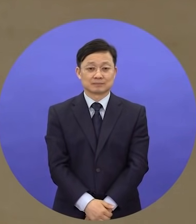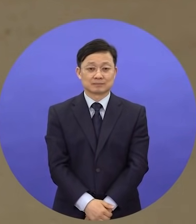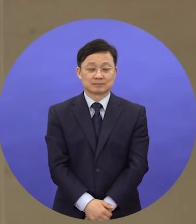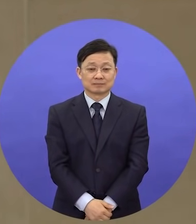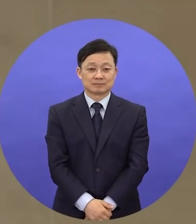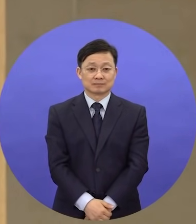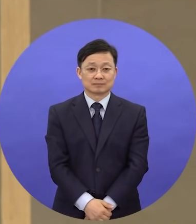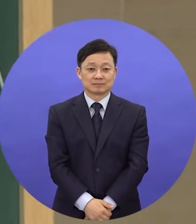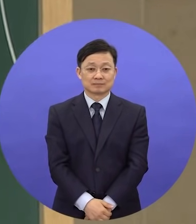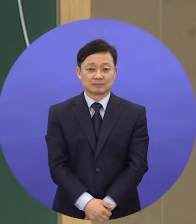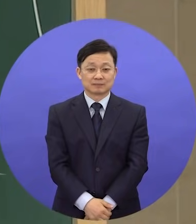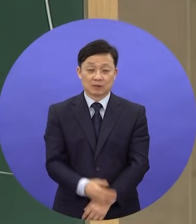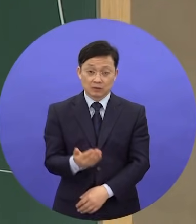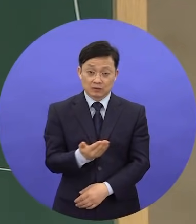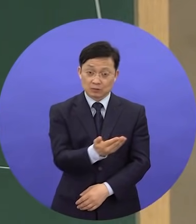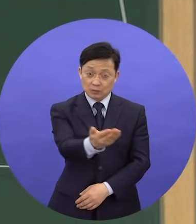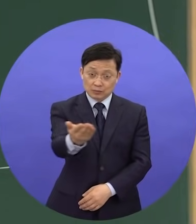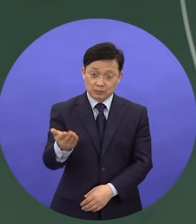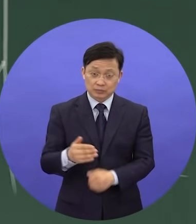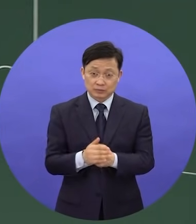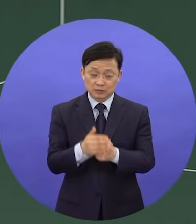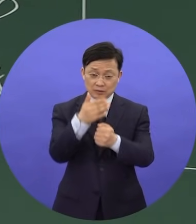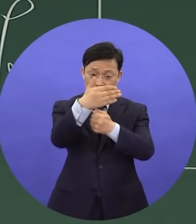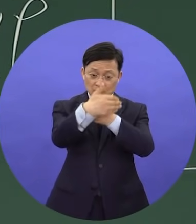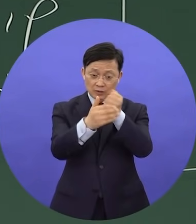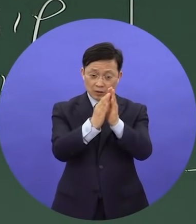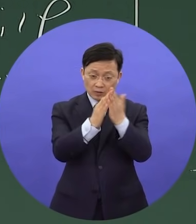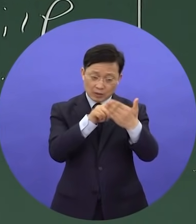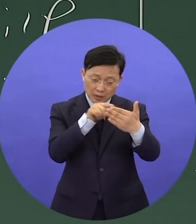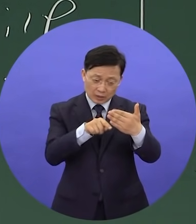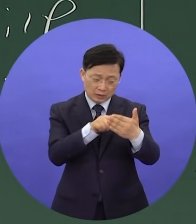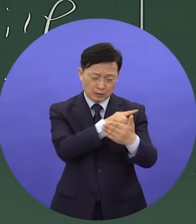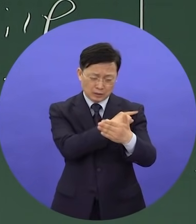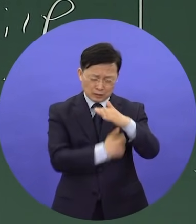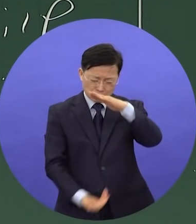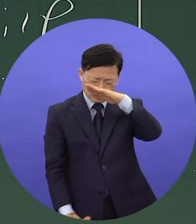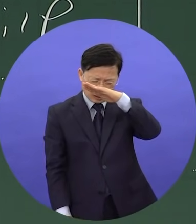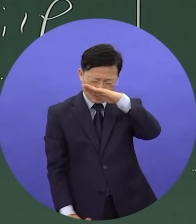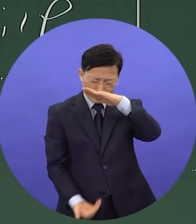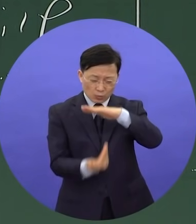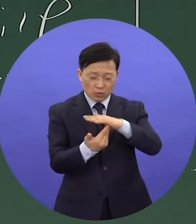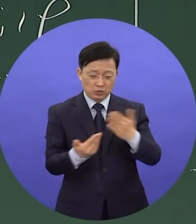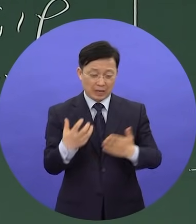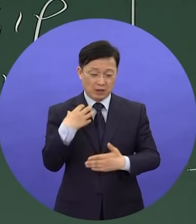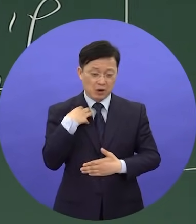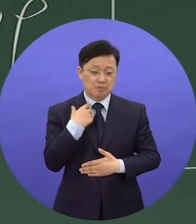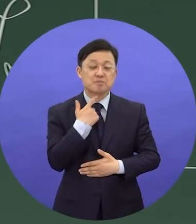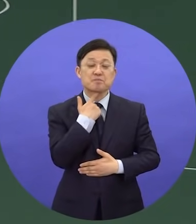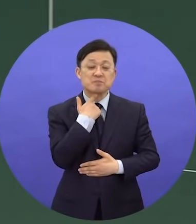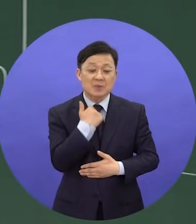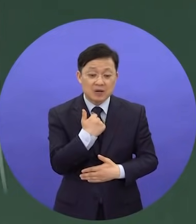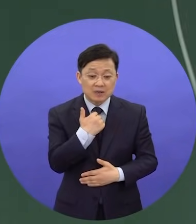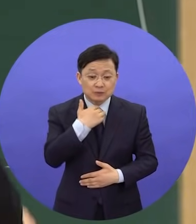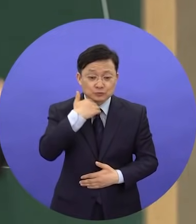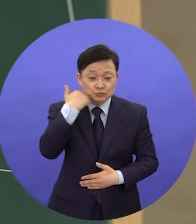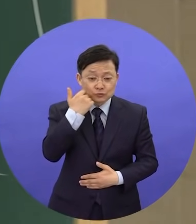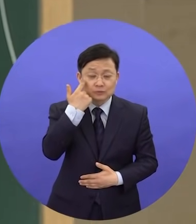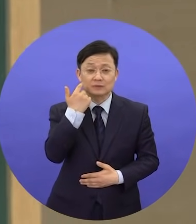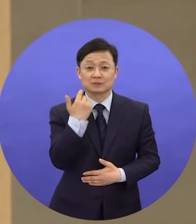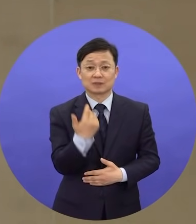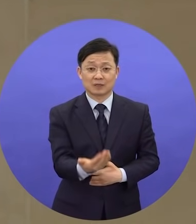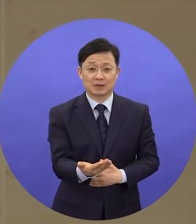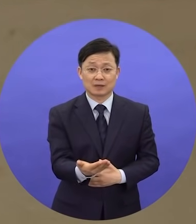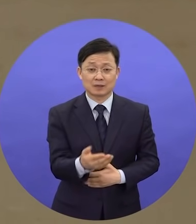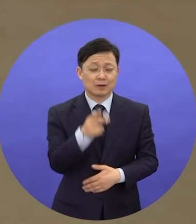과연? 여러분 이게 성경의 최고 사역을 이룬 사람이 누굽니까? That who are the people who raised the greatest ministry in the